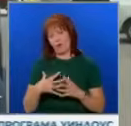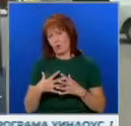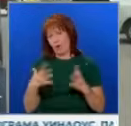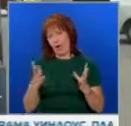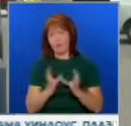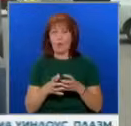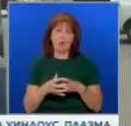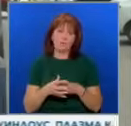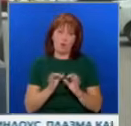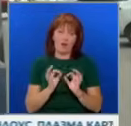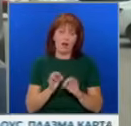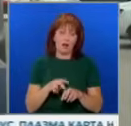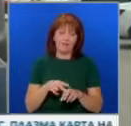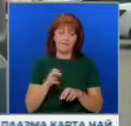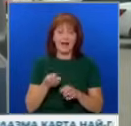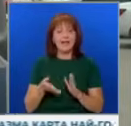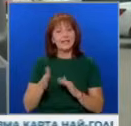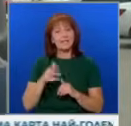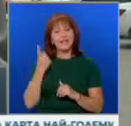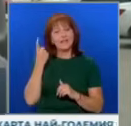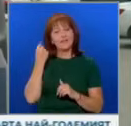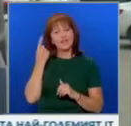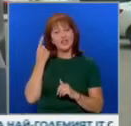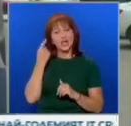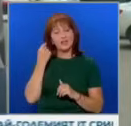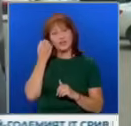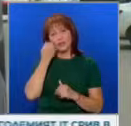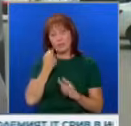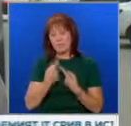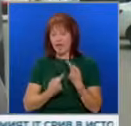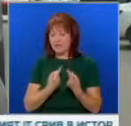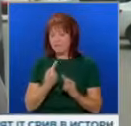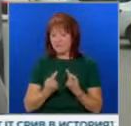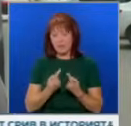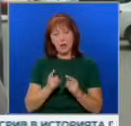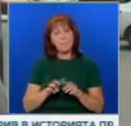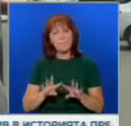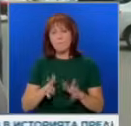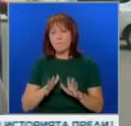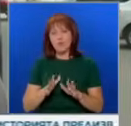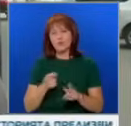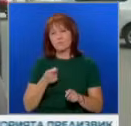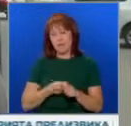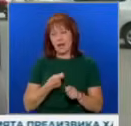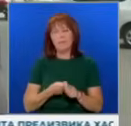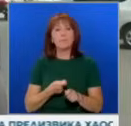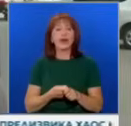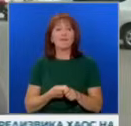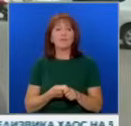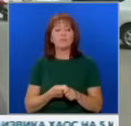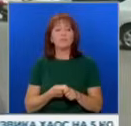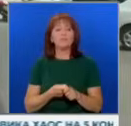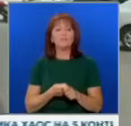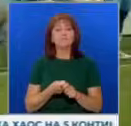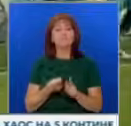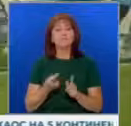но мисля, че ни така след вчерашната добра игра можем да сътворим,